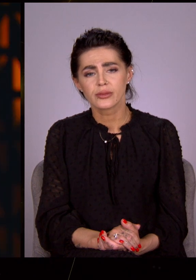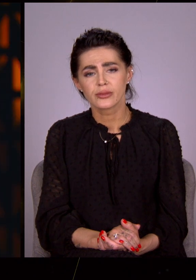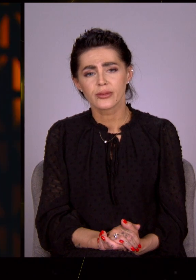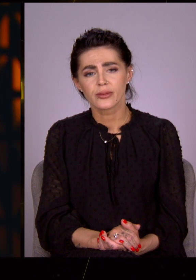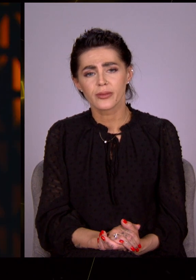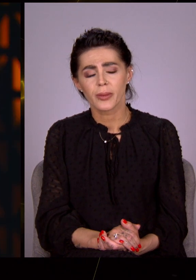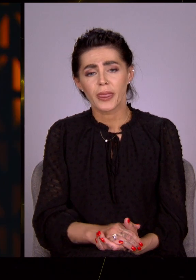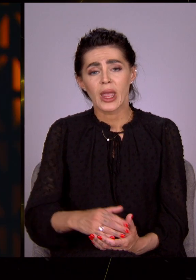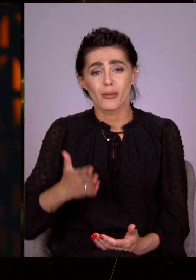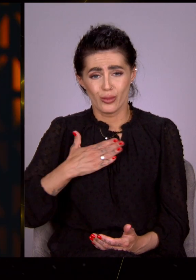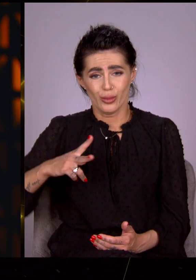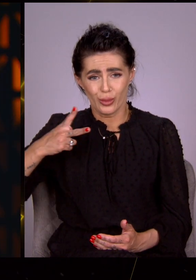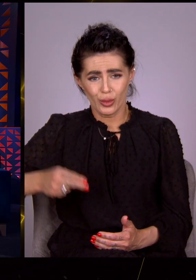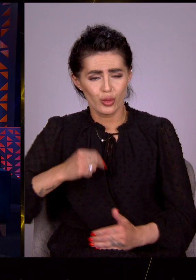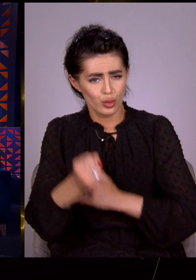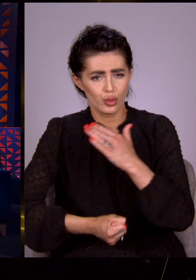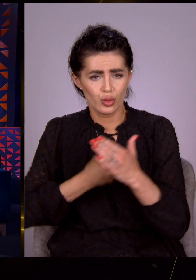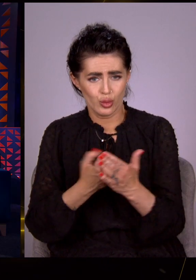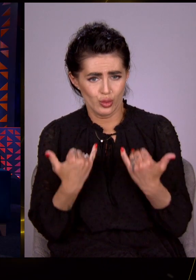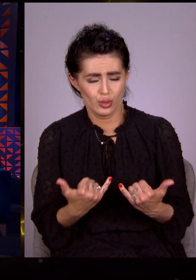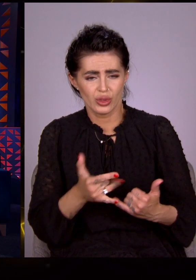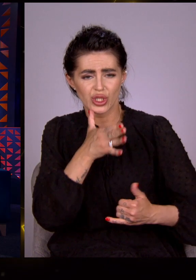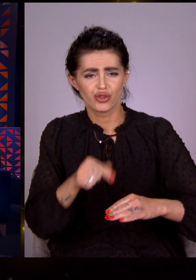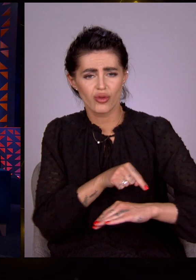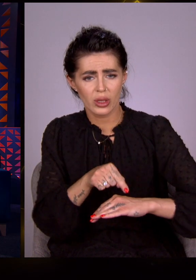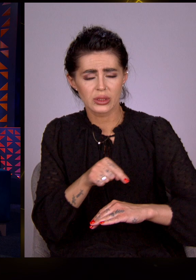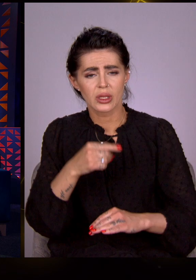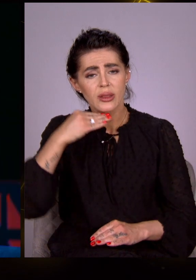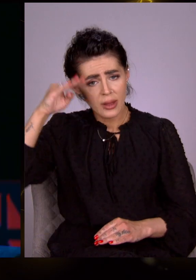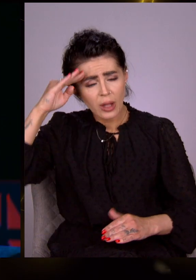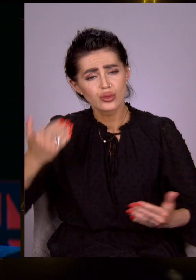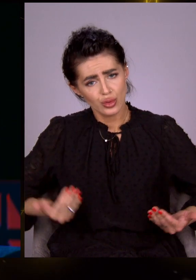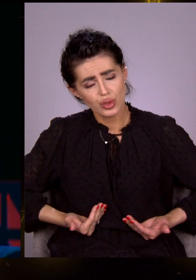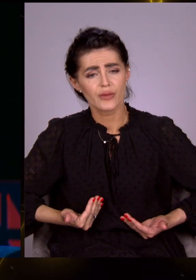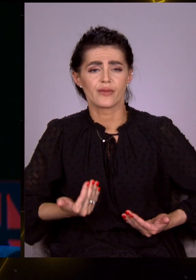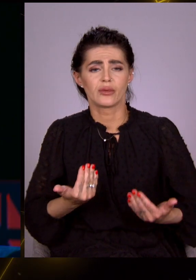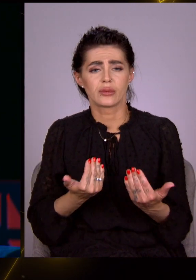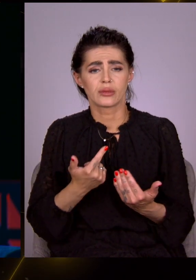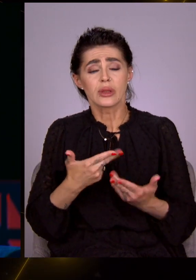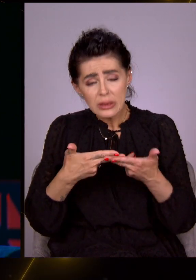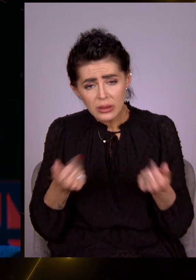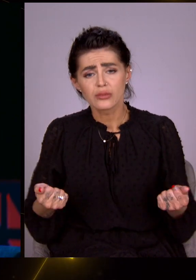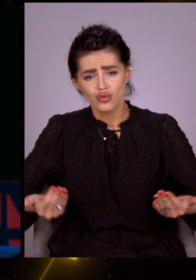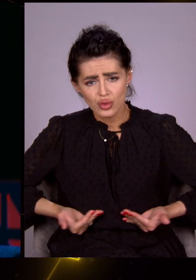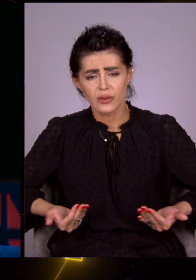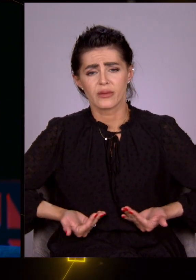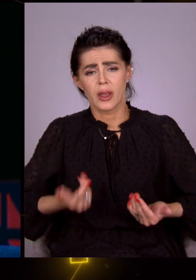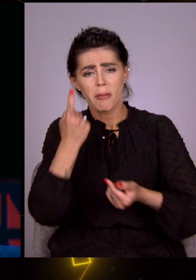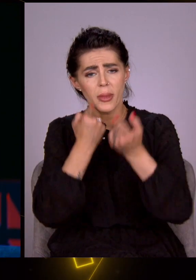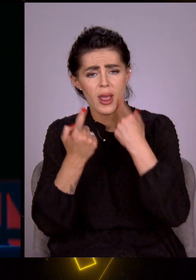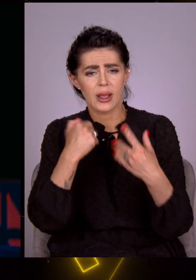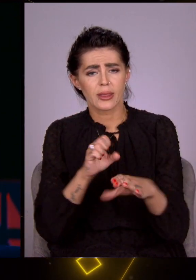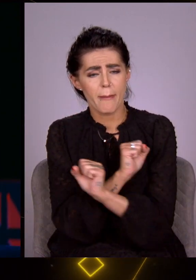Іра до цього часу, тато живий. Ну, да, він в небі, але він живий. Плакати не